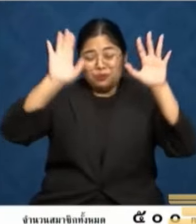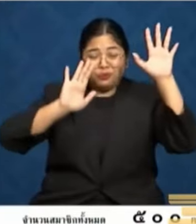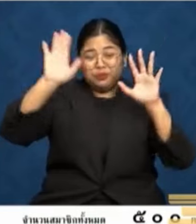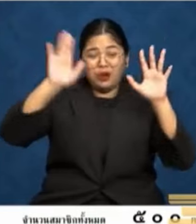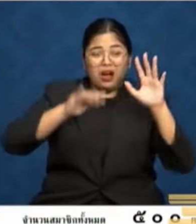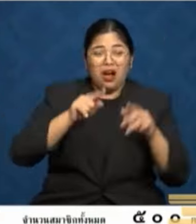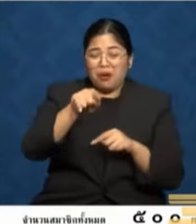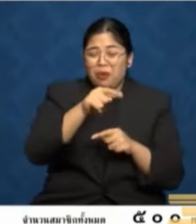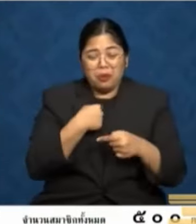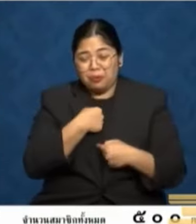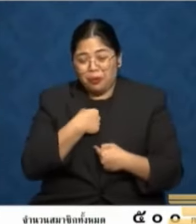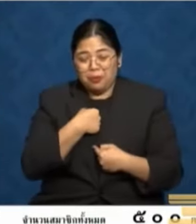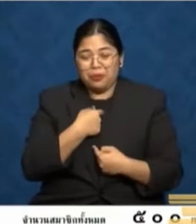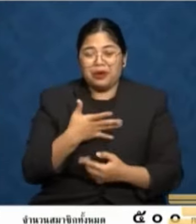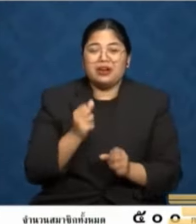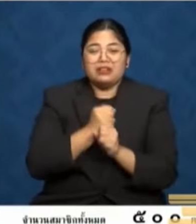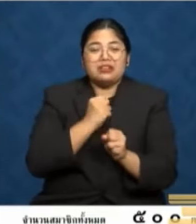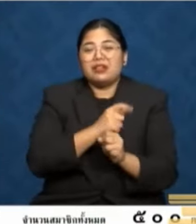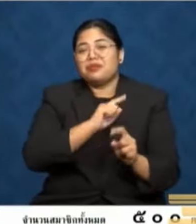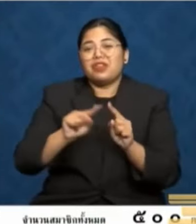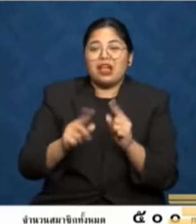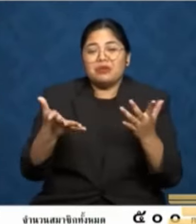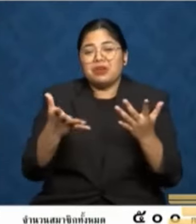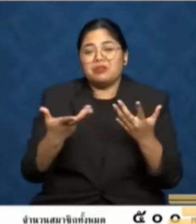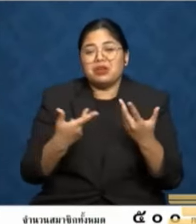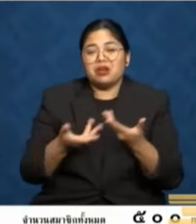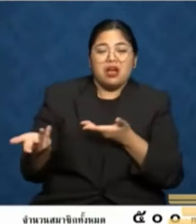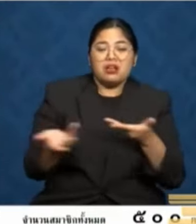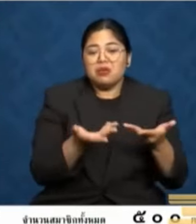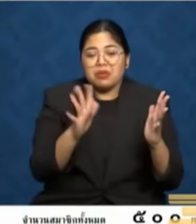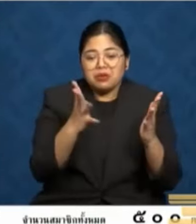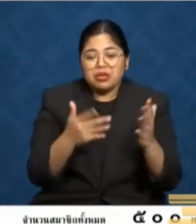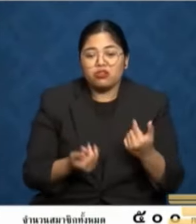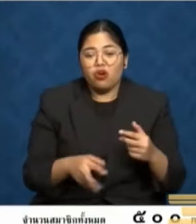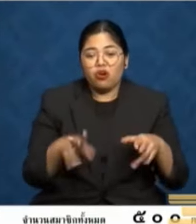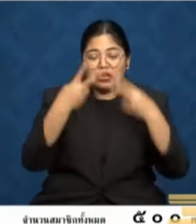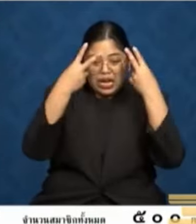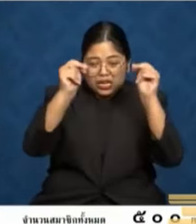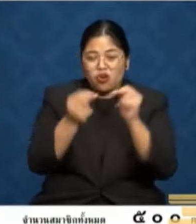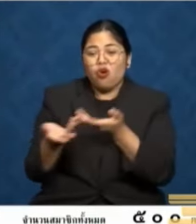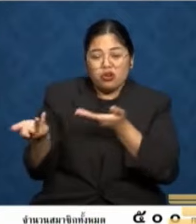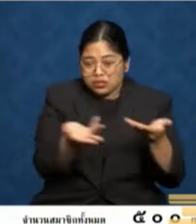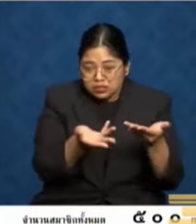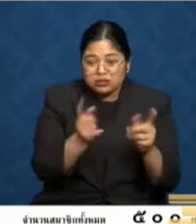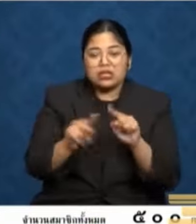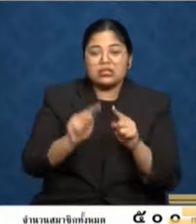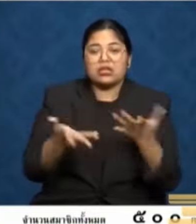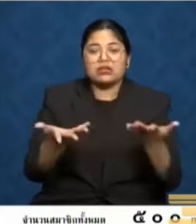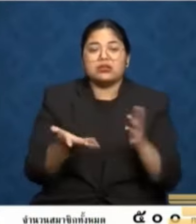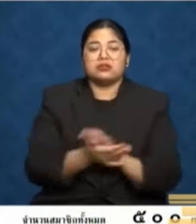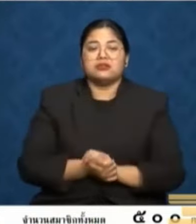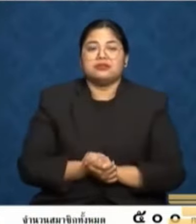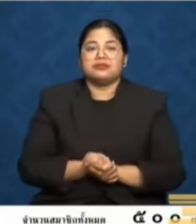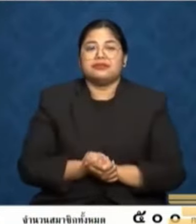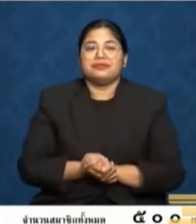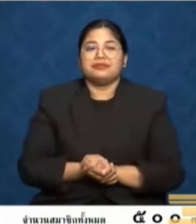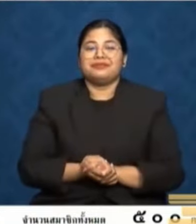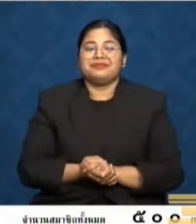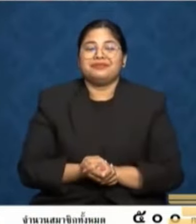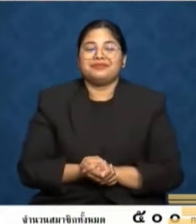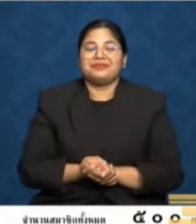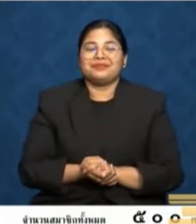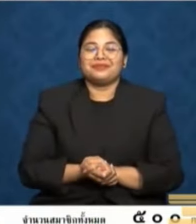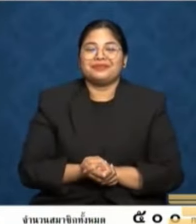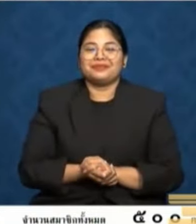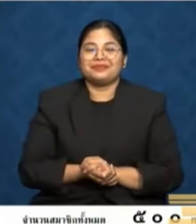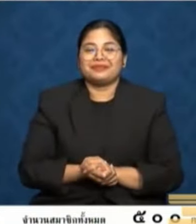ฉะนั้นนี้นายกก็ไม่ได้มาไม่มีใครต้อนรับอย่างน้อยก็ต้องรองนายกรัฐมนตรีมามาต้อนรเอา